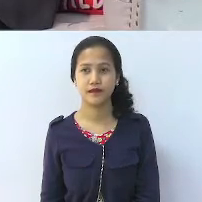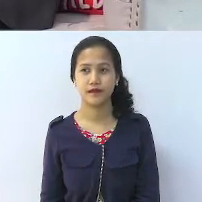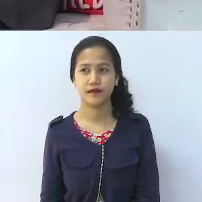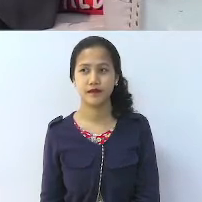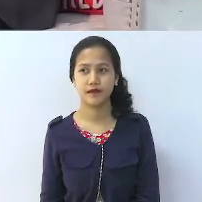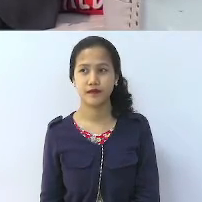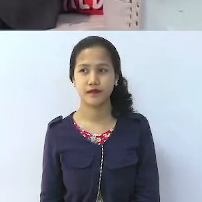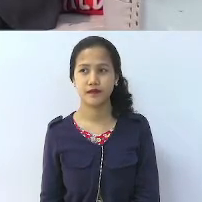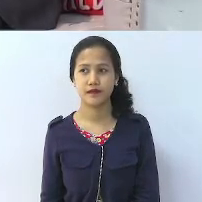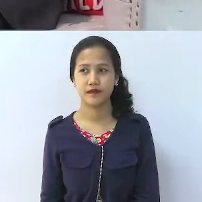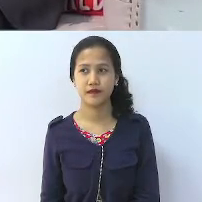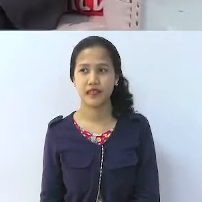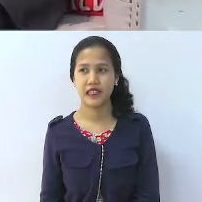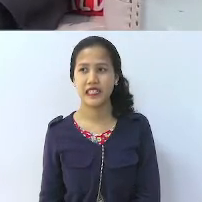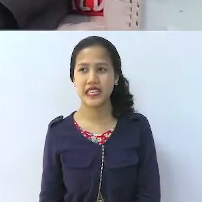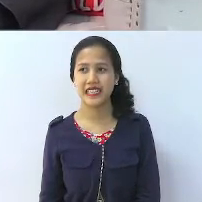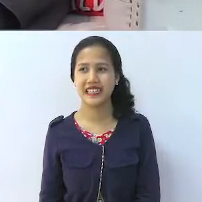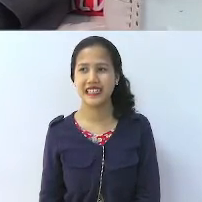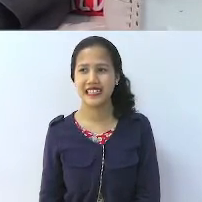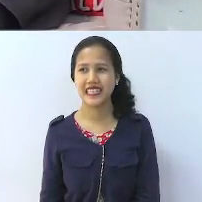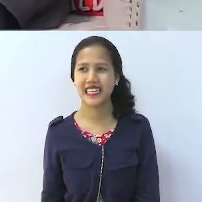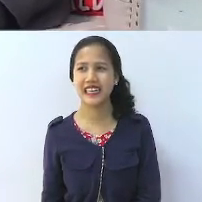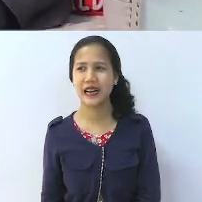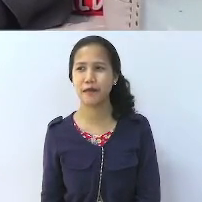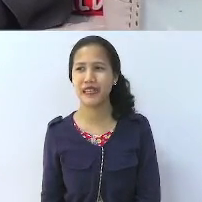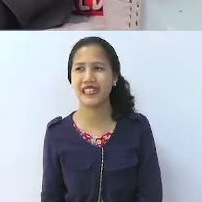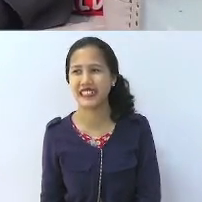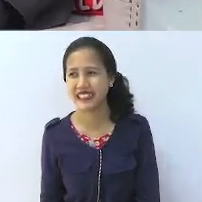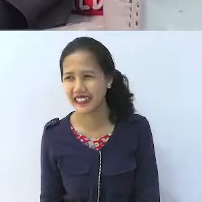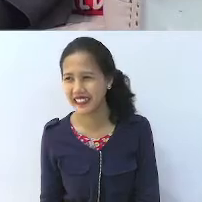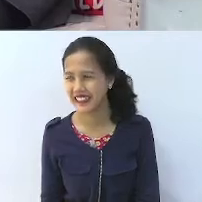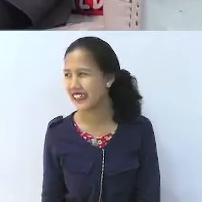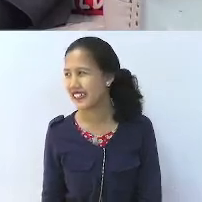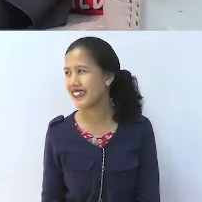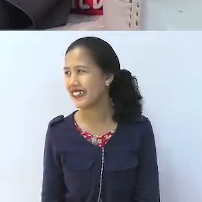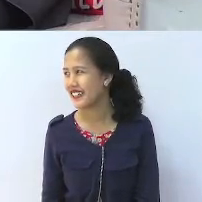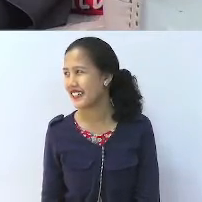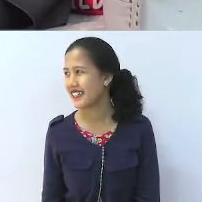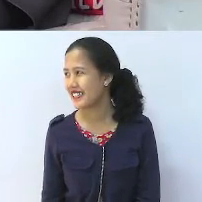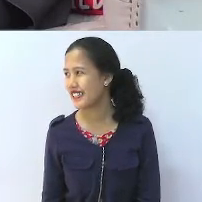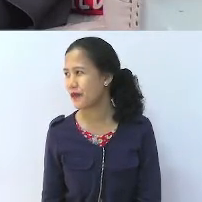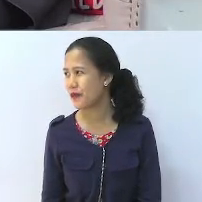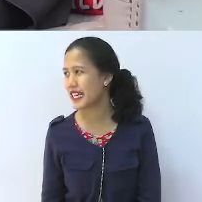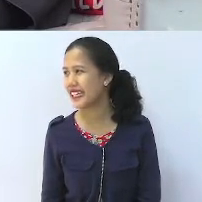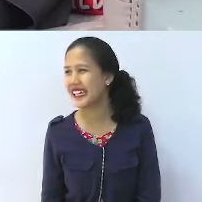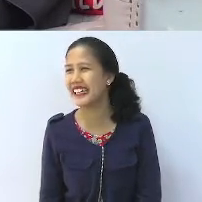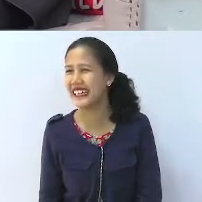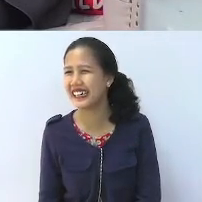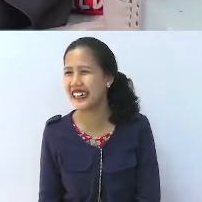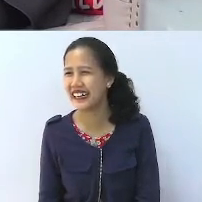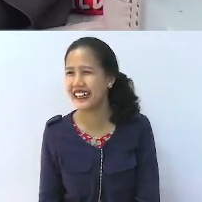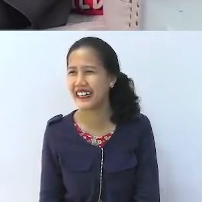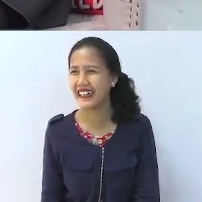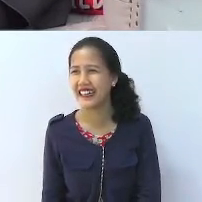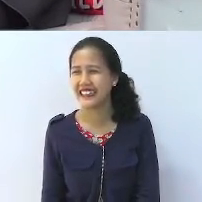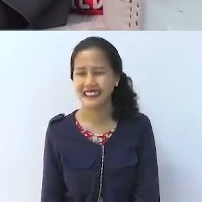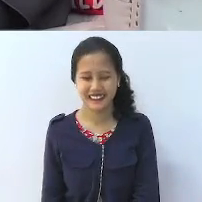Nagpo-propesay pa. Ay! Mag-iPhone 14 na Pro Max. Doc Julie. Yan.